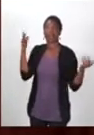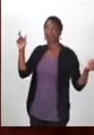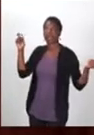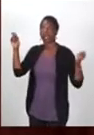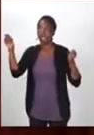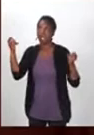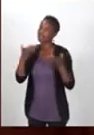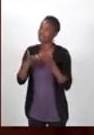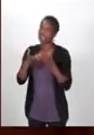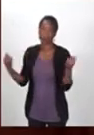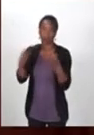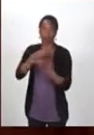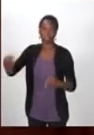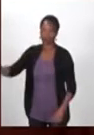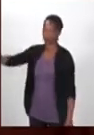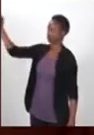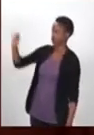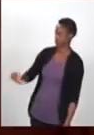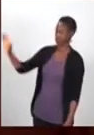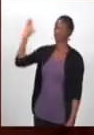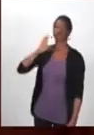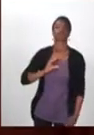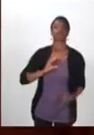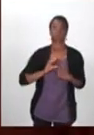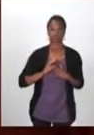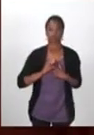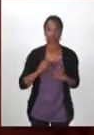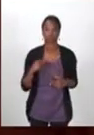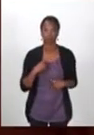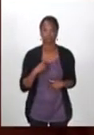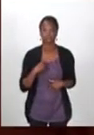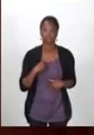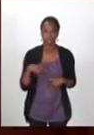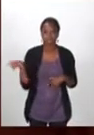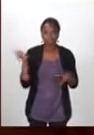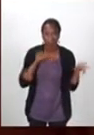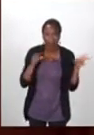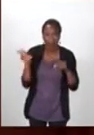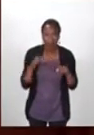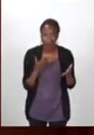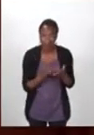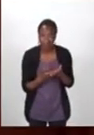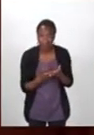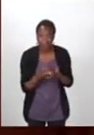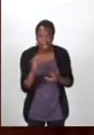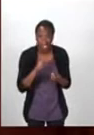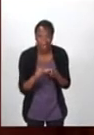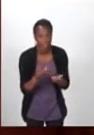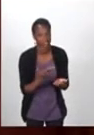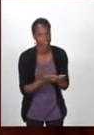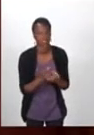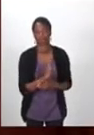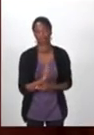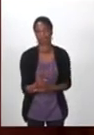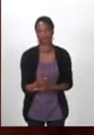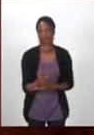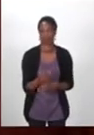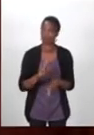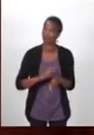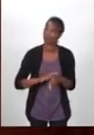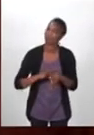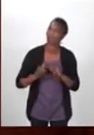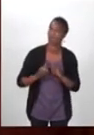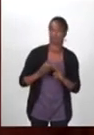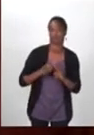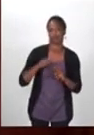des investissements massifs. Et contrairement à ce que j'ai pu entendre, ce n'est pas une caricature. L'heure est grave, vous l'avez dit, elle mérite que